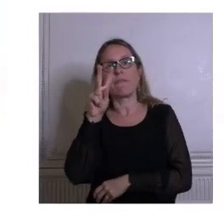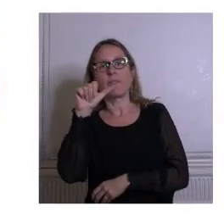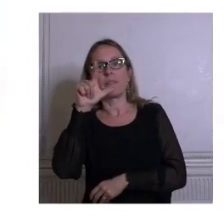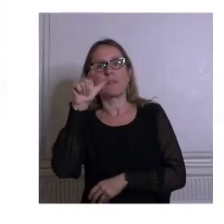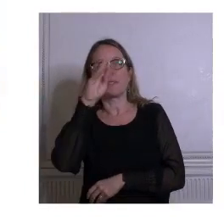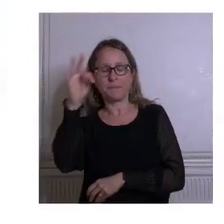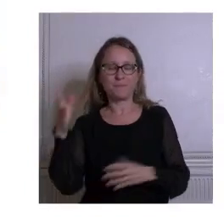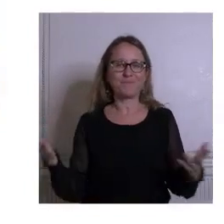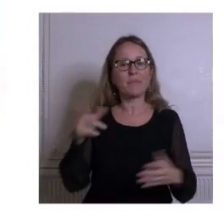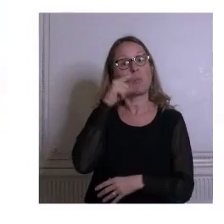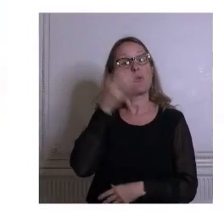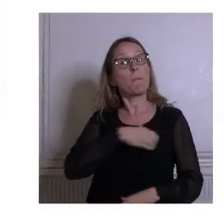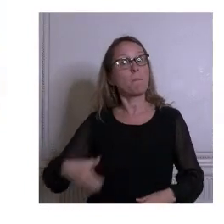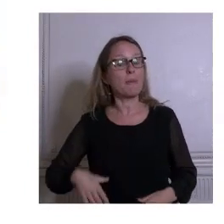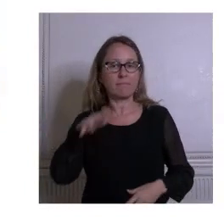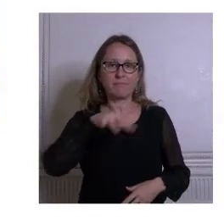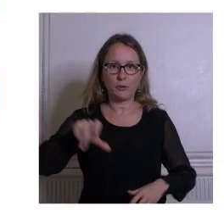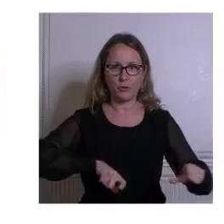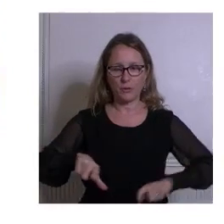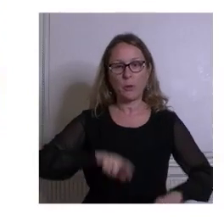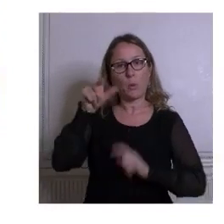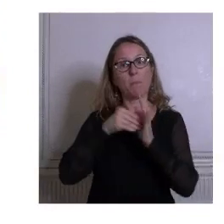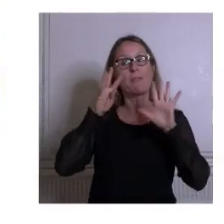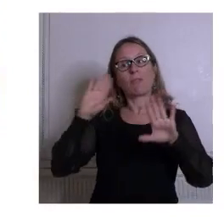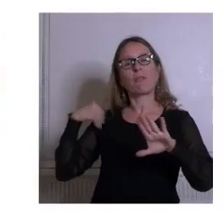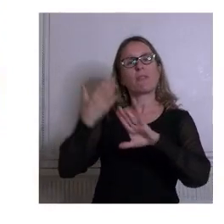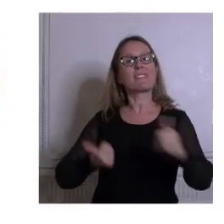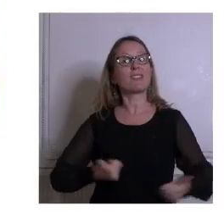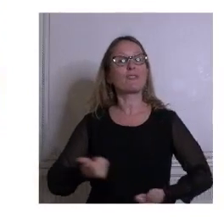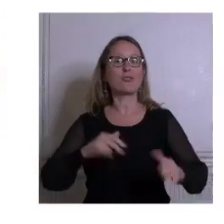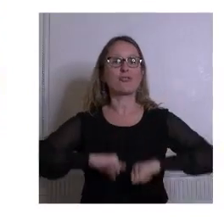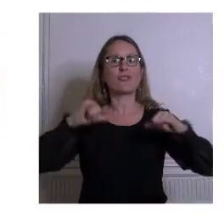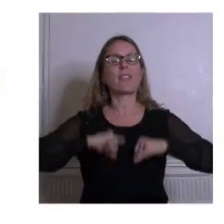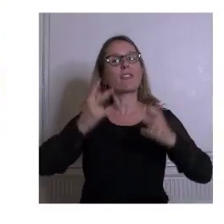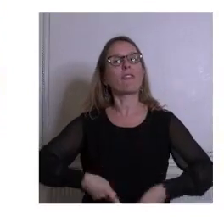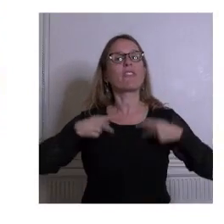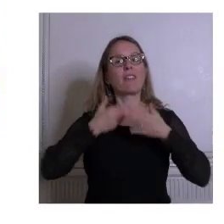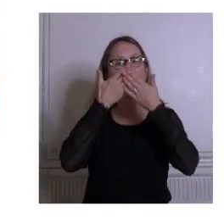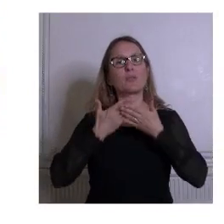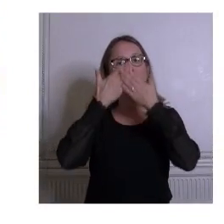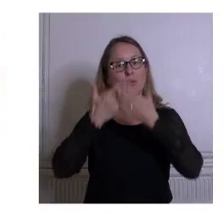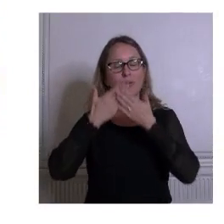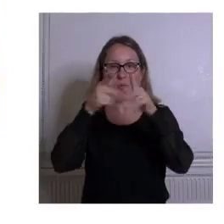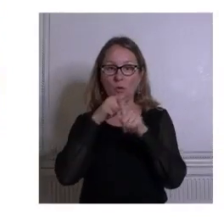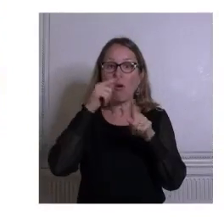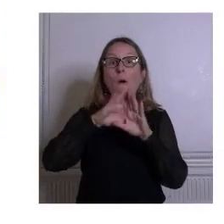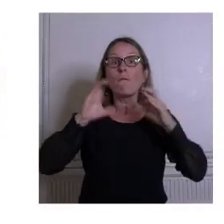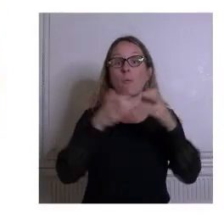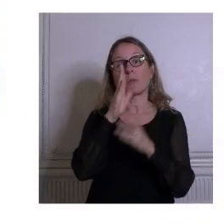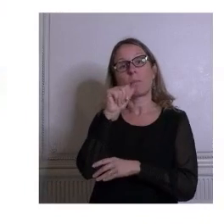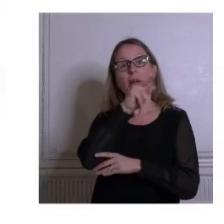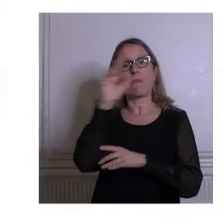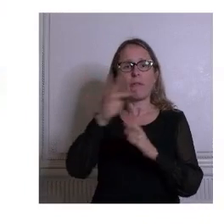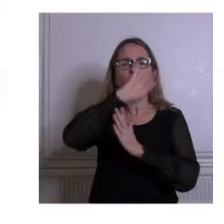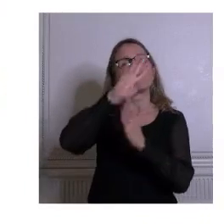poste-là. Vous avez vu un nouveau directeur qui... Ah non, il n'est pas nouveau. Enfin, il est arrivé le 1er août, mais enfin, ça dépend. Oui, il est là. Et il est où?